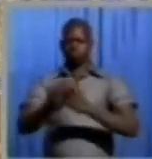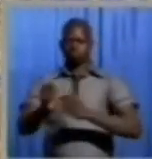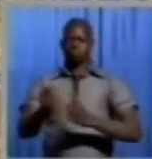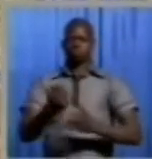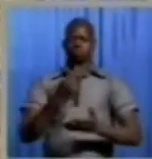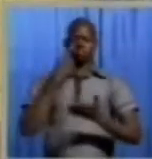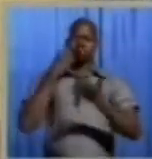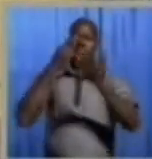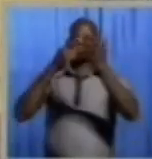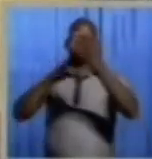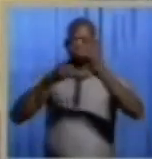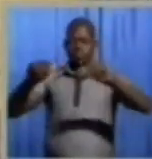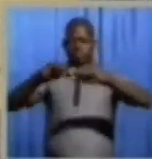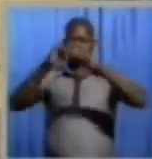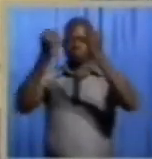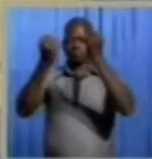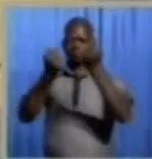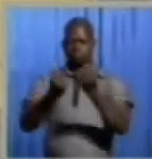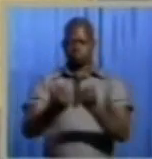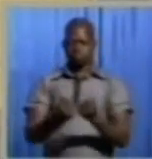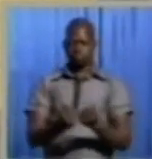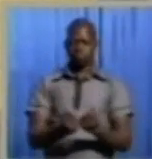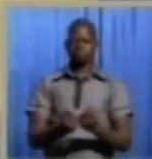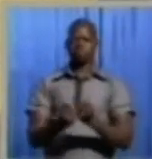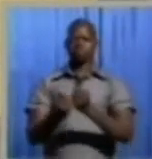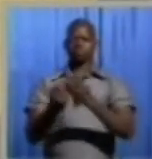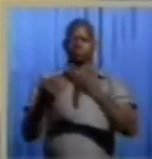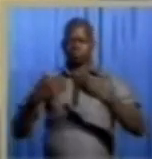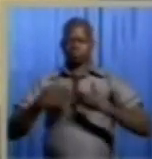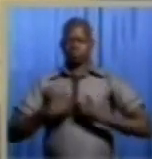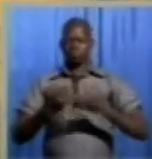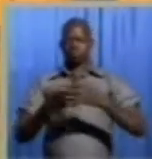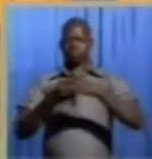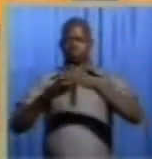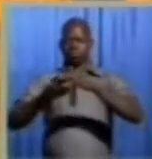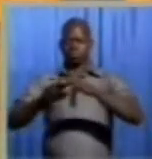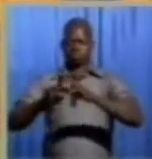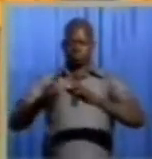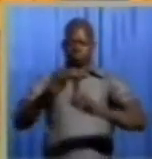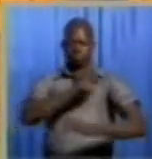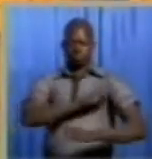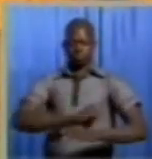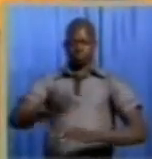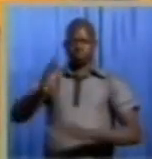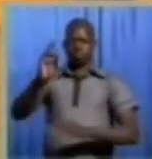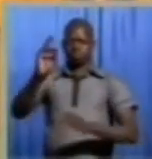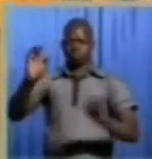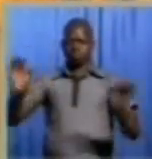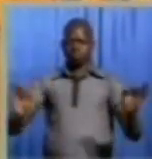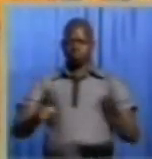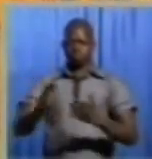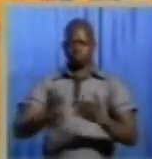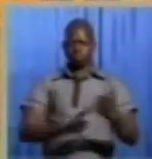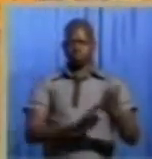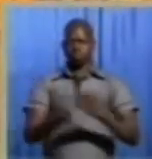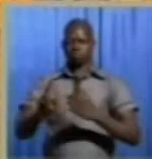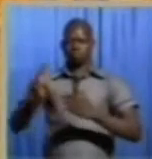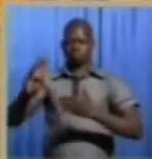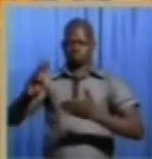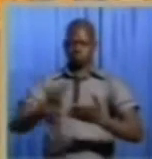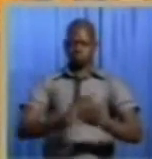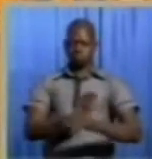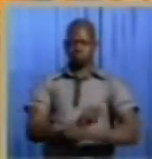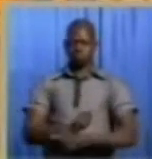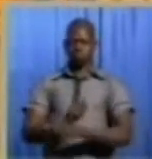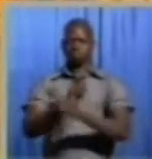constat que l'association Wokakuma a initié dans l'arrondissement 7 le festival de danse et de musique